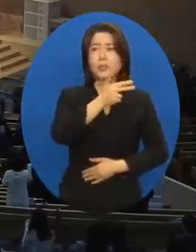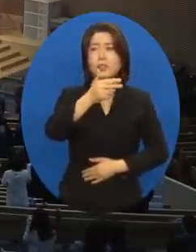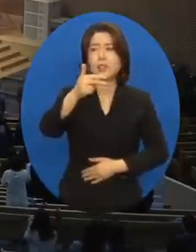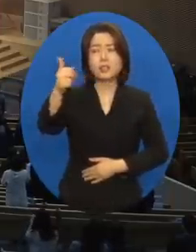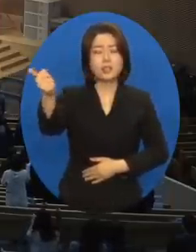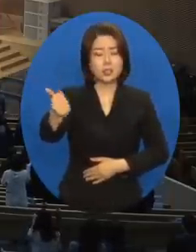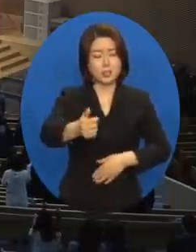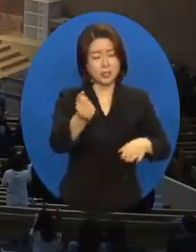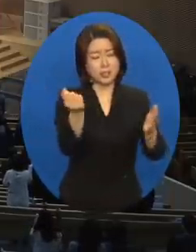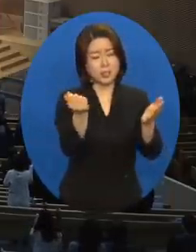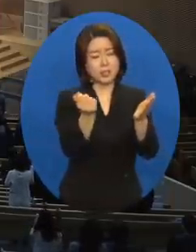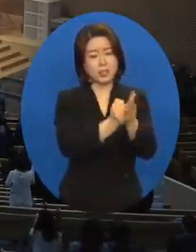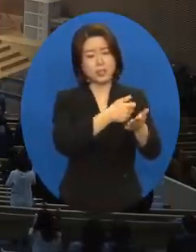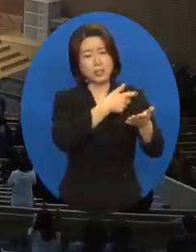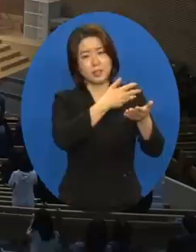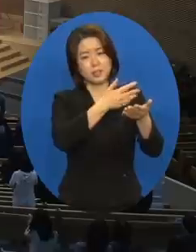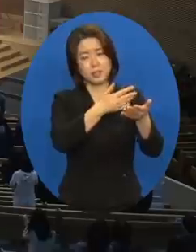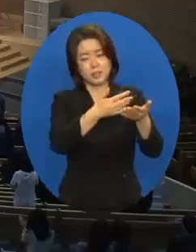we